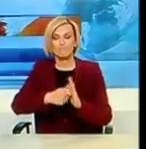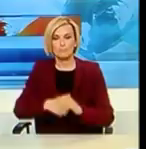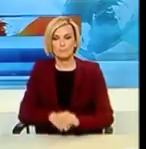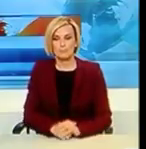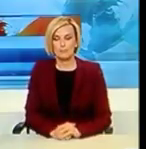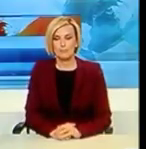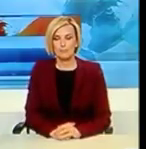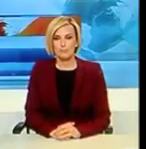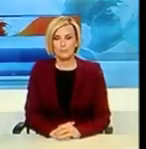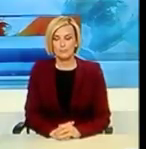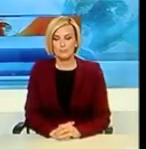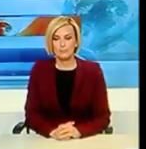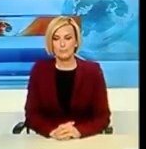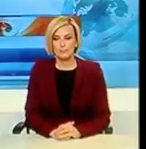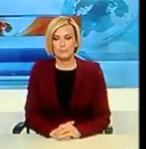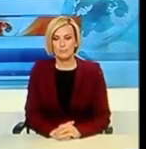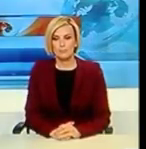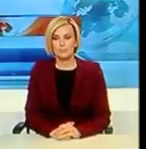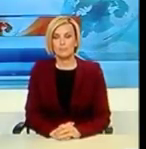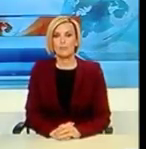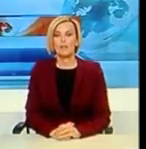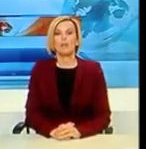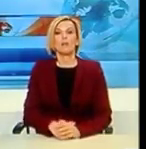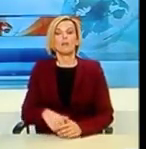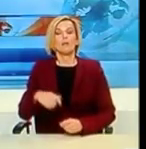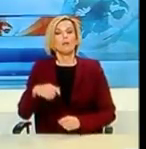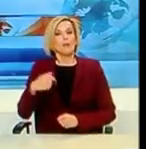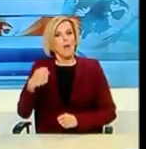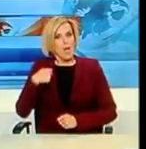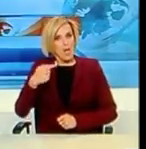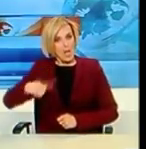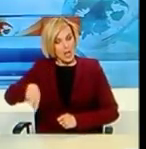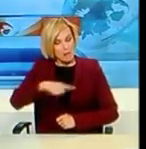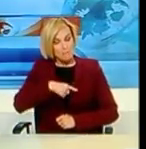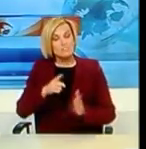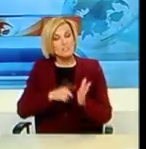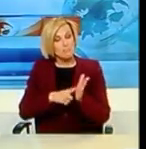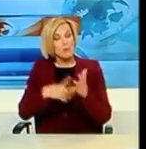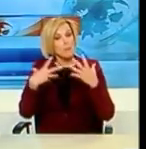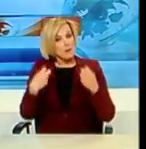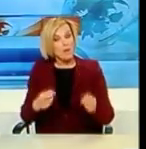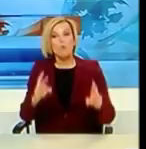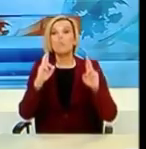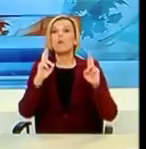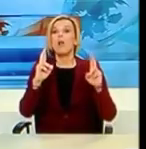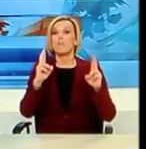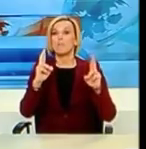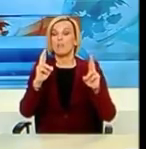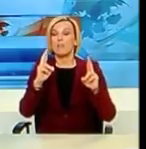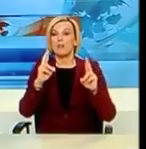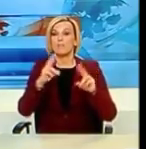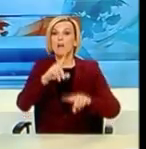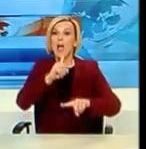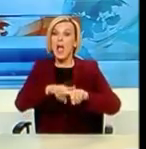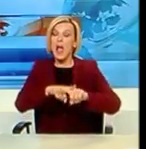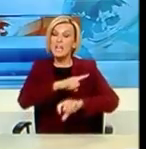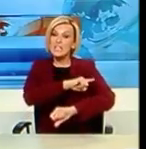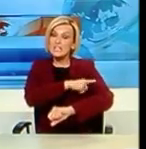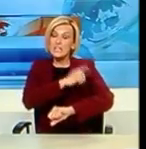ανεχτώ. Ναι, έχουμε κάθε λόγο να είμαστε αισιόδοξοι ότι η επιστήμη θα αντιμετωπίσει αυτή την πανδημία νωρίτερα από ό,τι